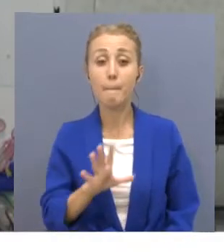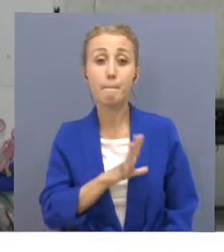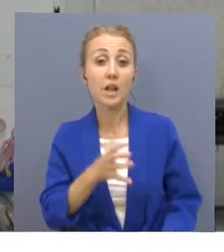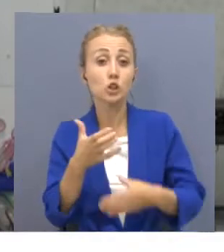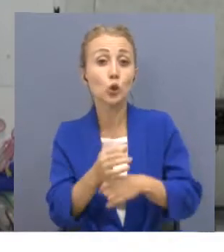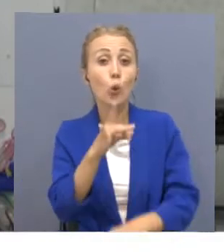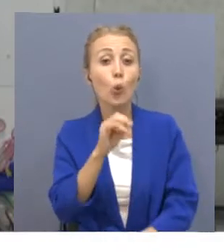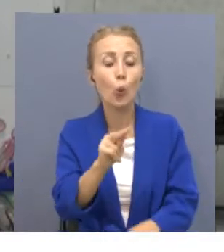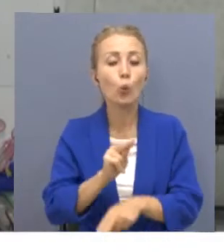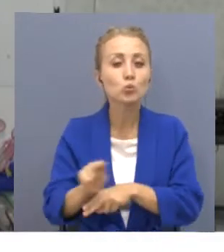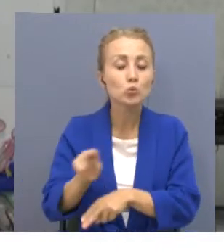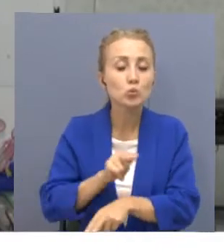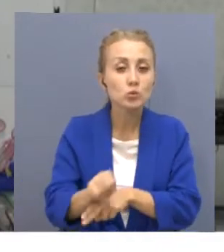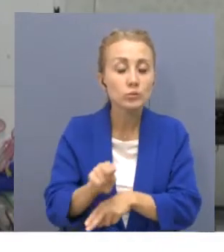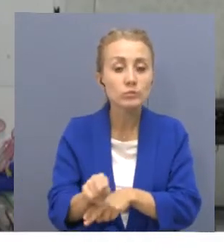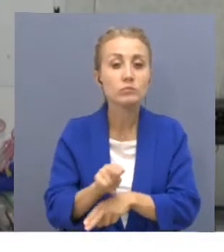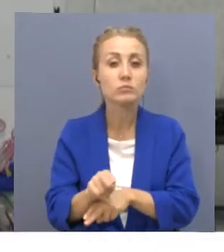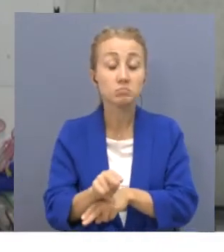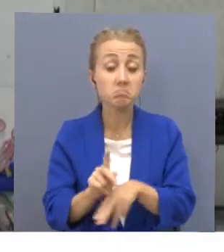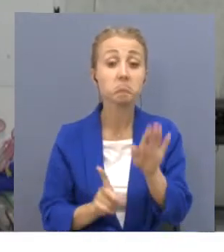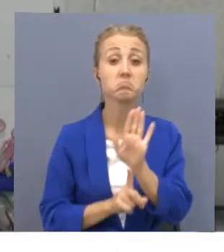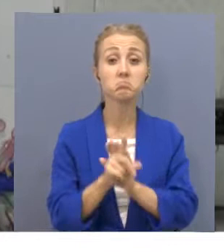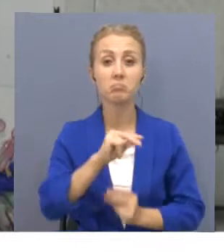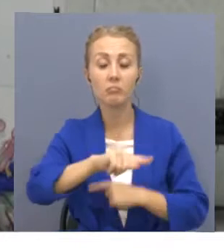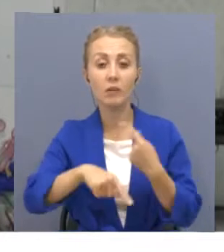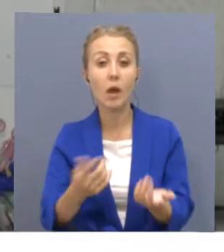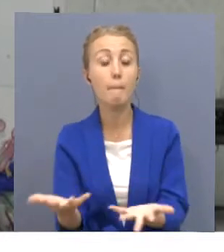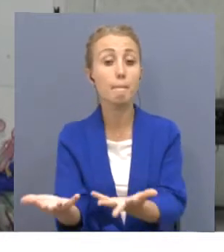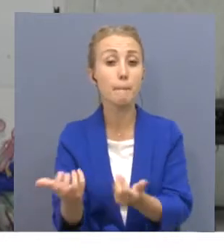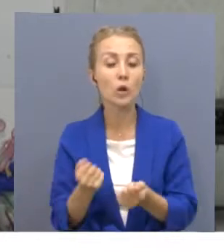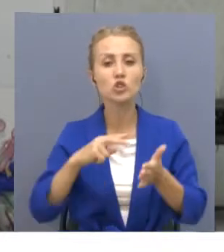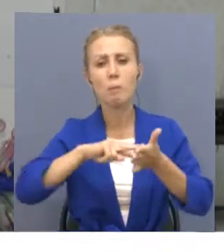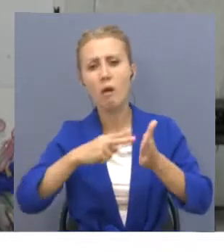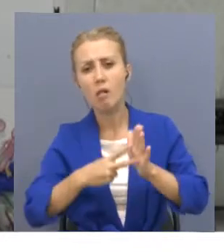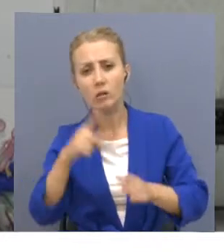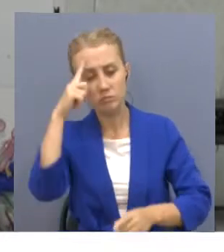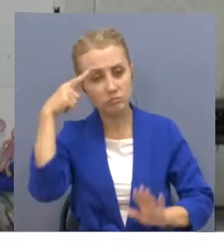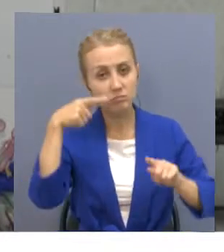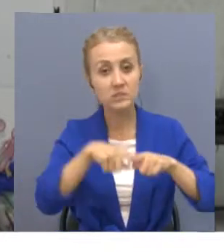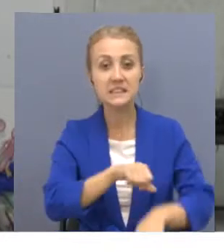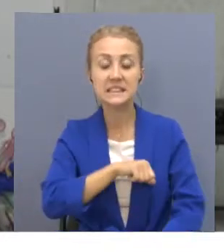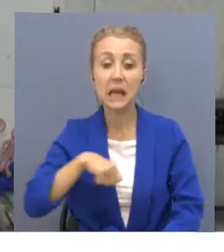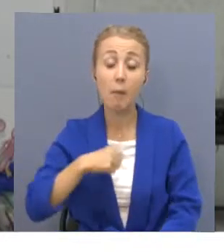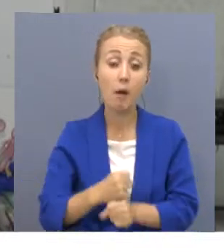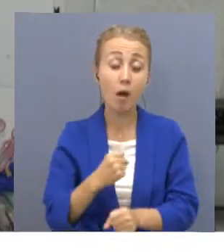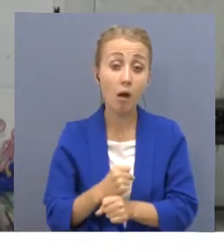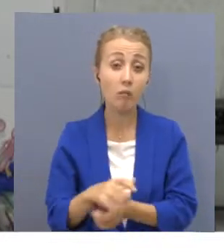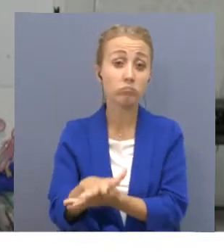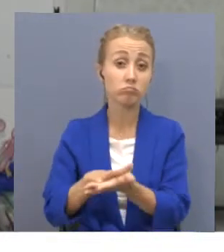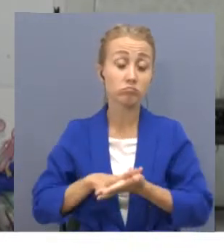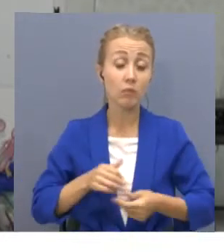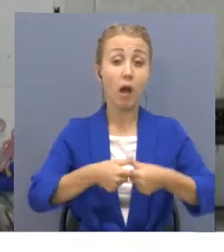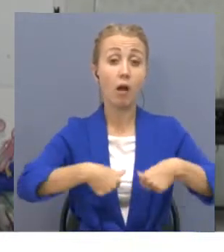курсы по программе «Стартап-бизнес». Получила сертификат, разработала бизнес-план. Затем она обратилась к нам. После прохождения комиссии